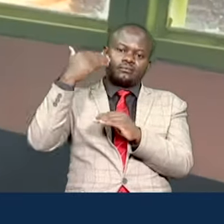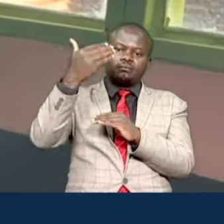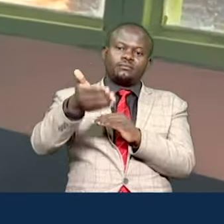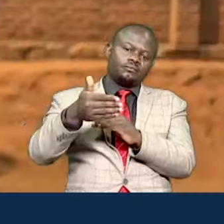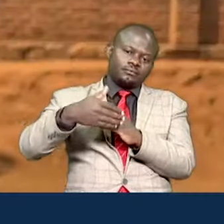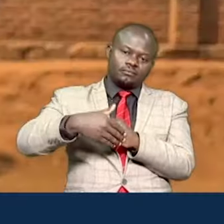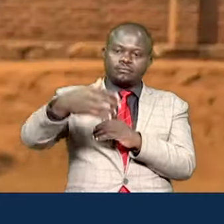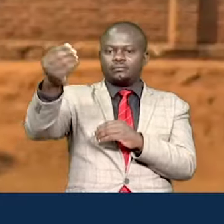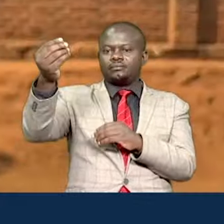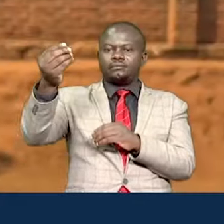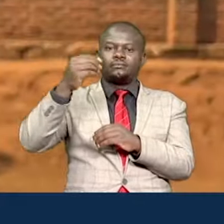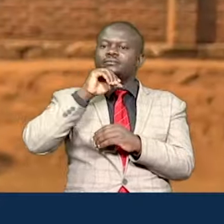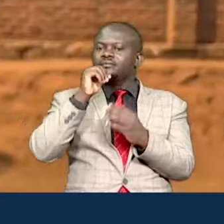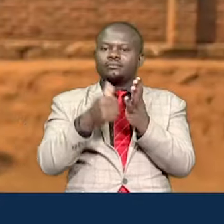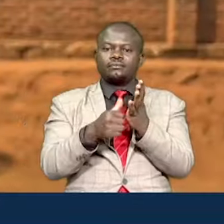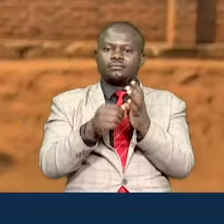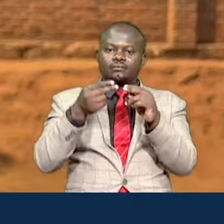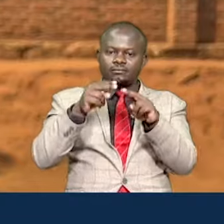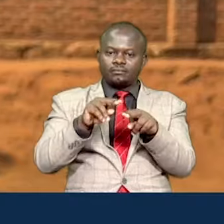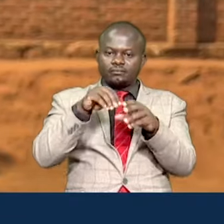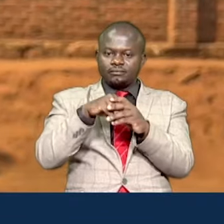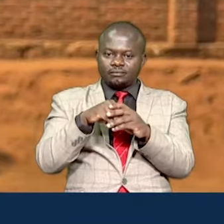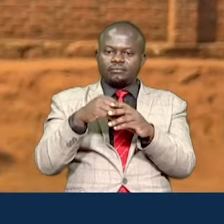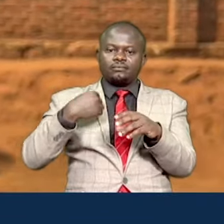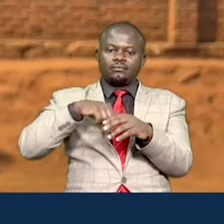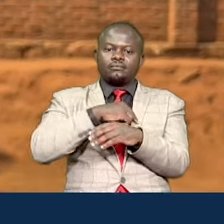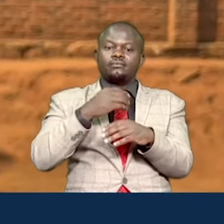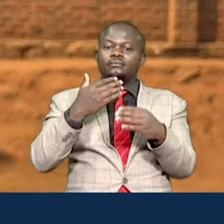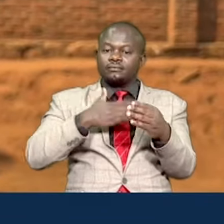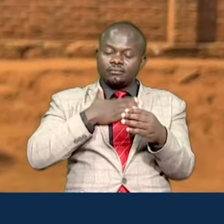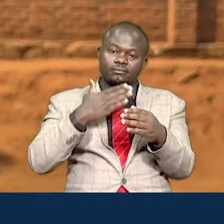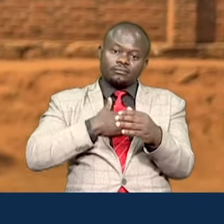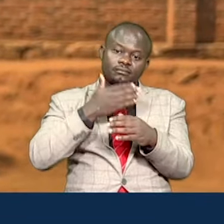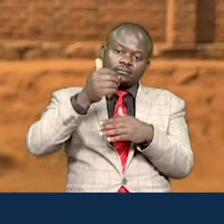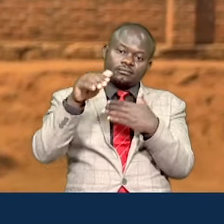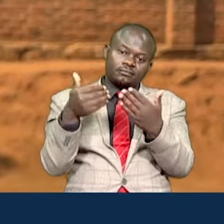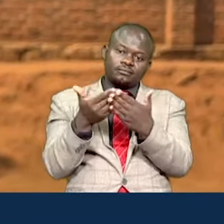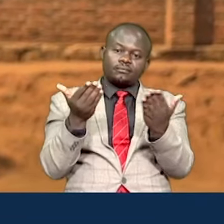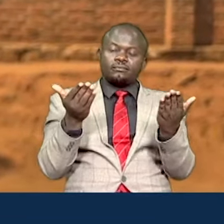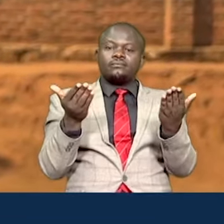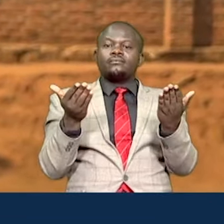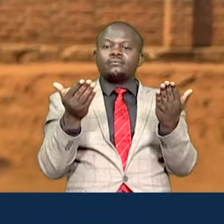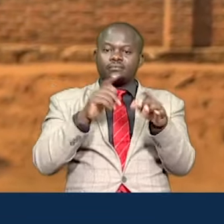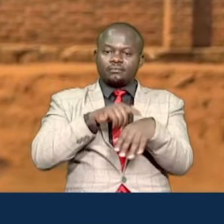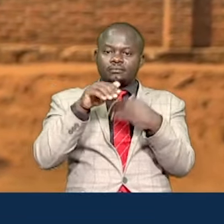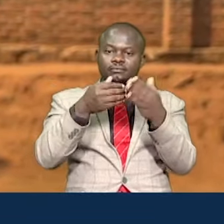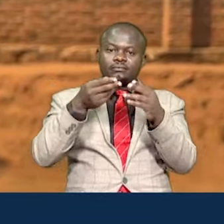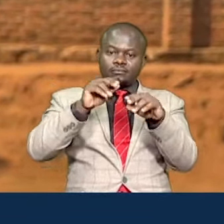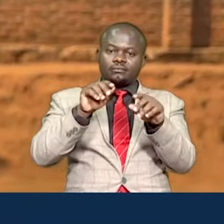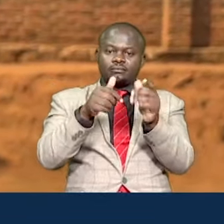ndasohoka ndagenda nta kibazo kibayemo. Icyo nashimye nyine nuko hari uwo mugereka, kugira ngo igihe cyose habaye ikibazo cya